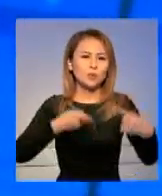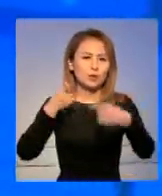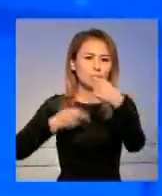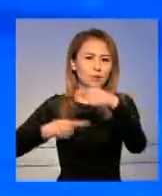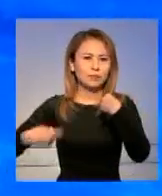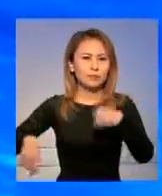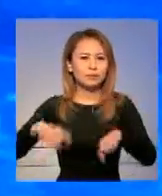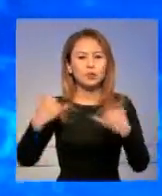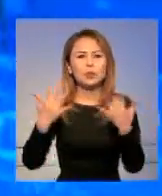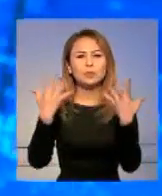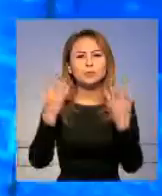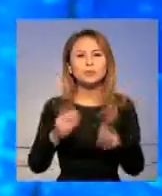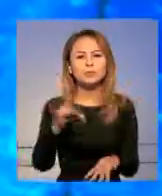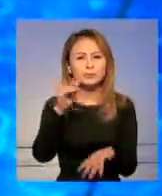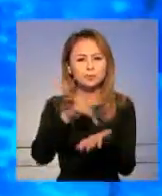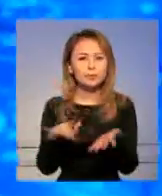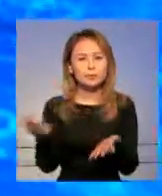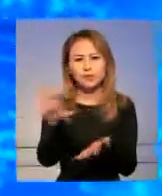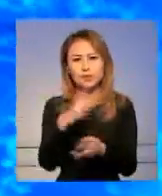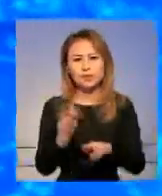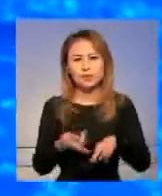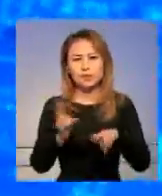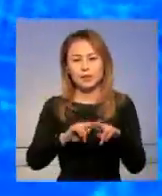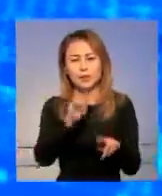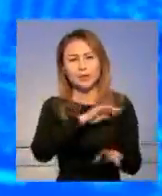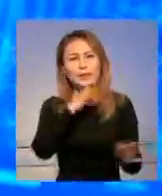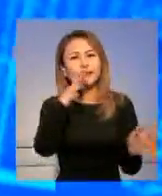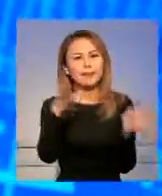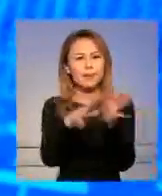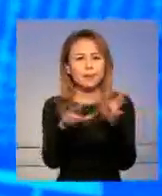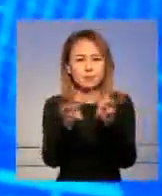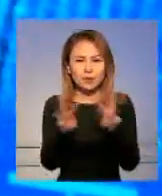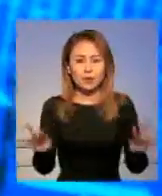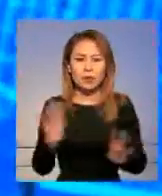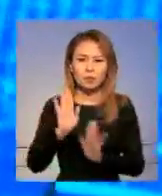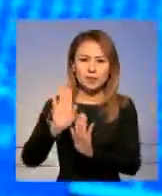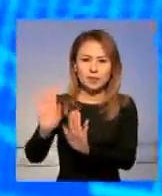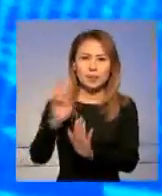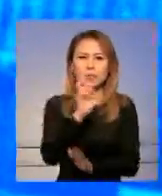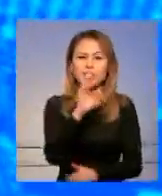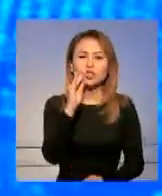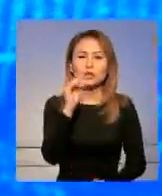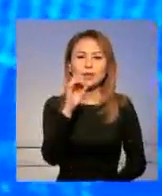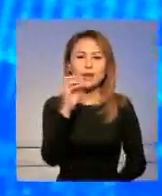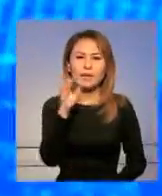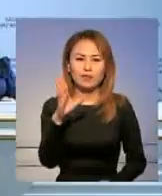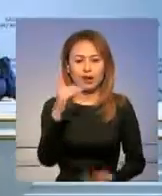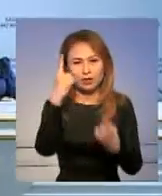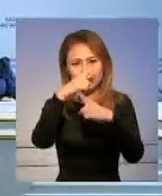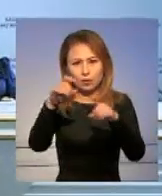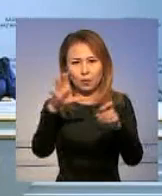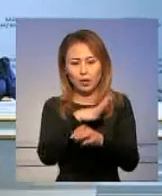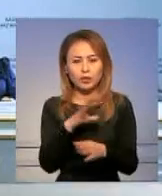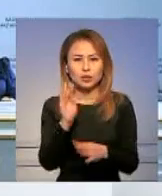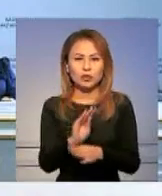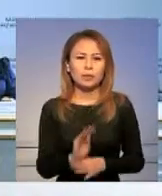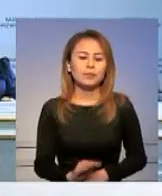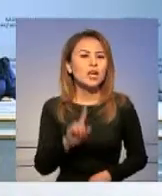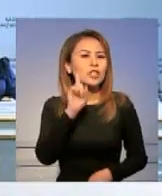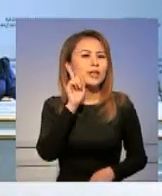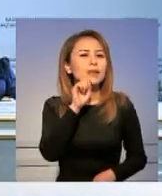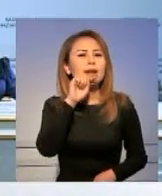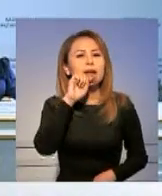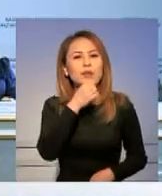арқылы саудаланбақ. Бұл туралы бүгін орталық коммуникациялар қызметінде энергетика министрлігінің орынбасары Бақытжан Жақсалиев хабарлады. Сонымен қатар